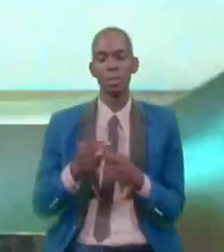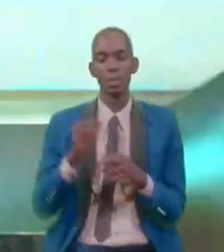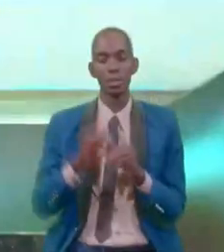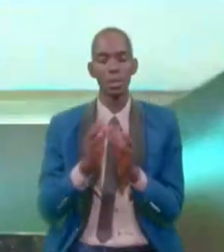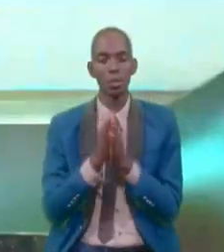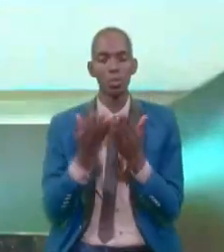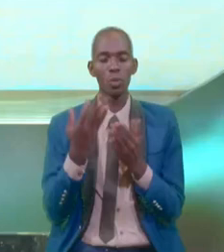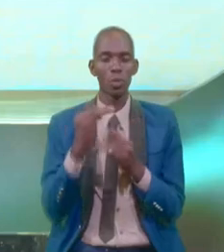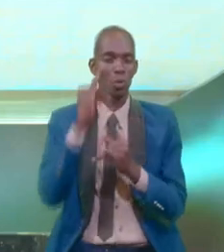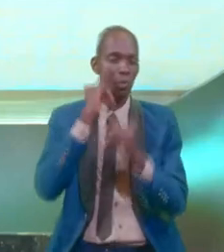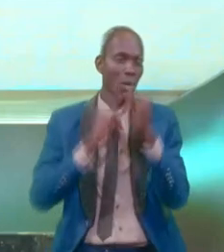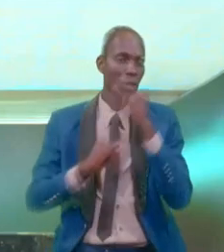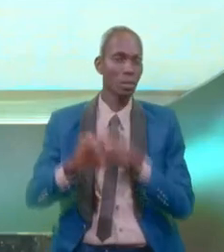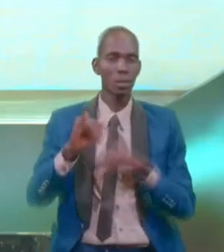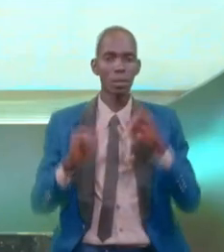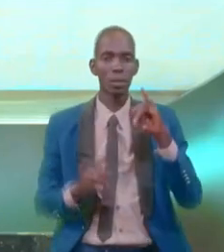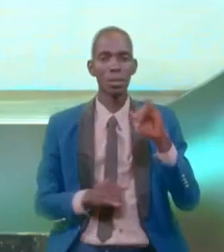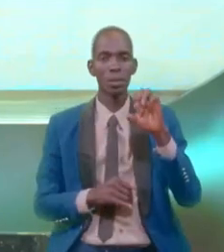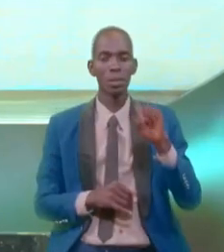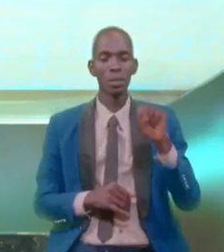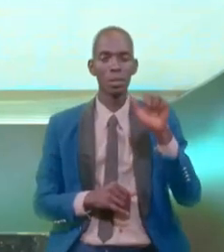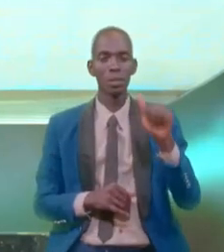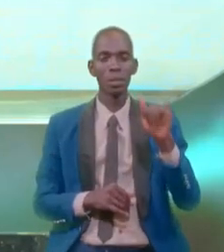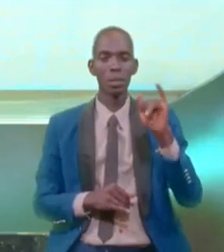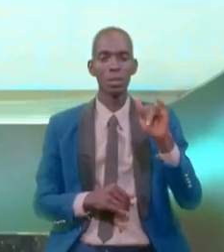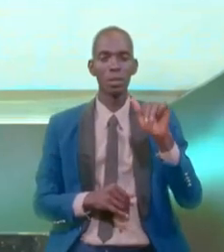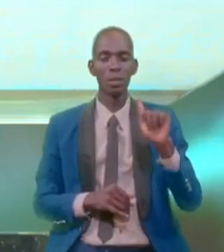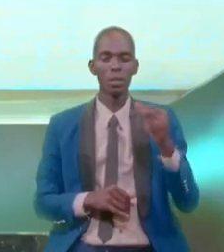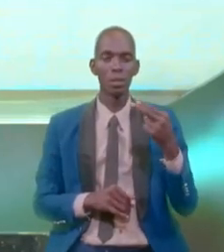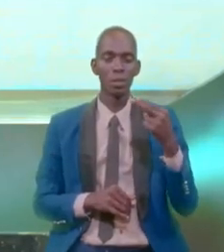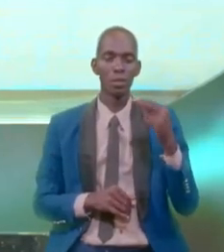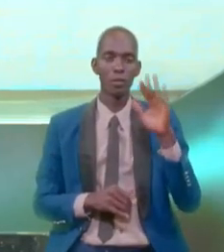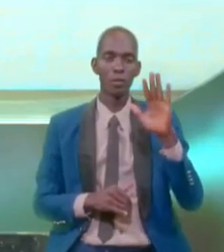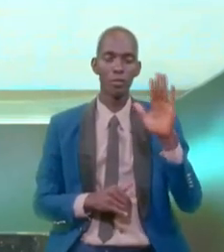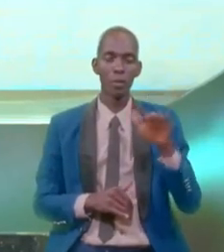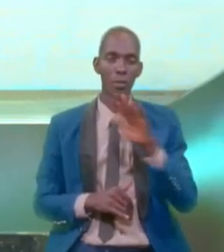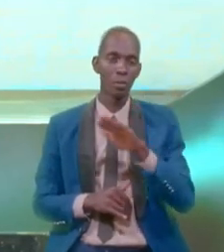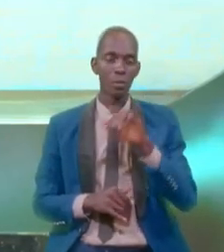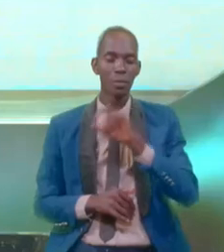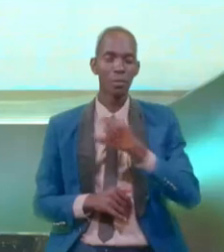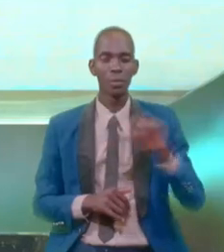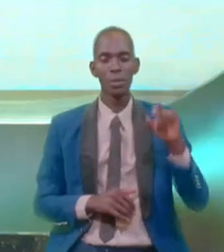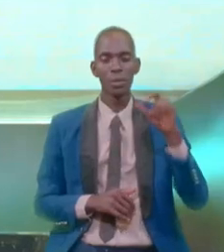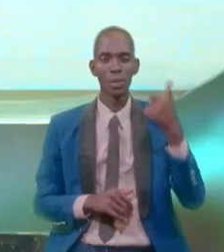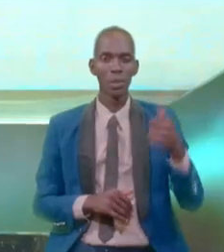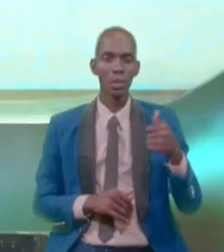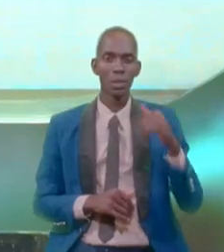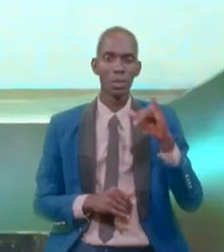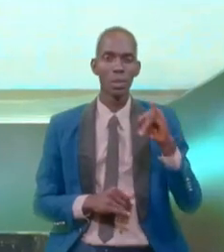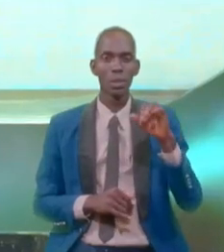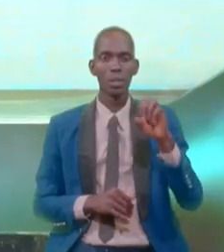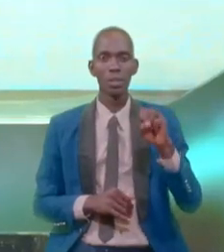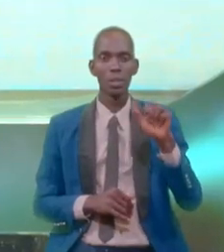Ésaïe 55, Ésaïe au chapitre 55, je lis le verset